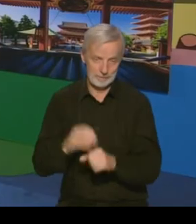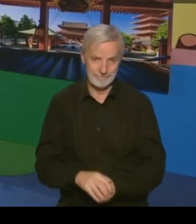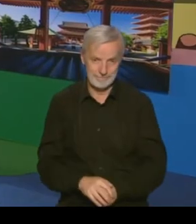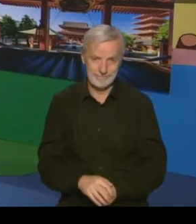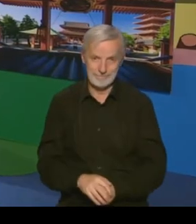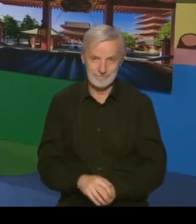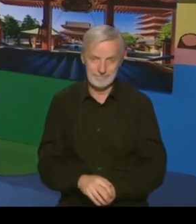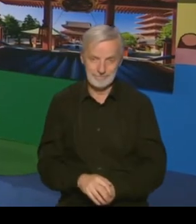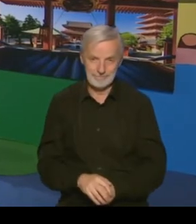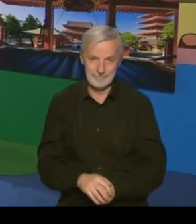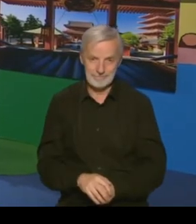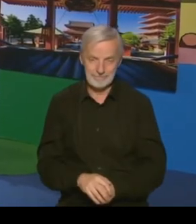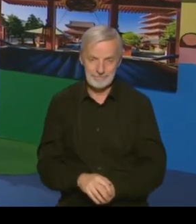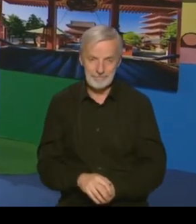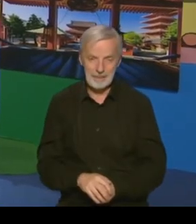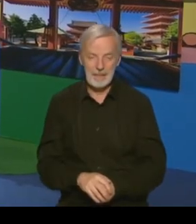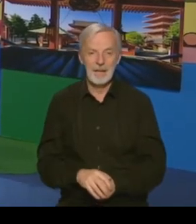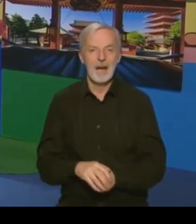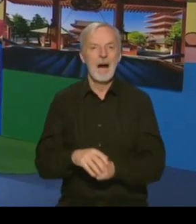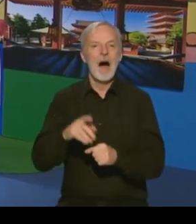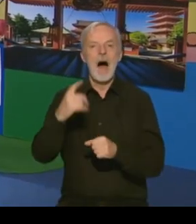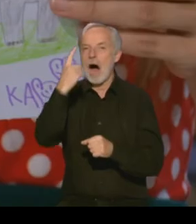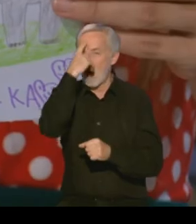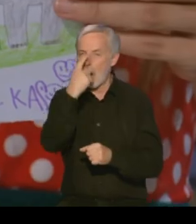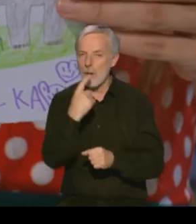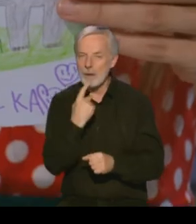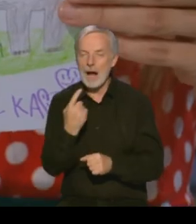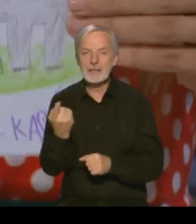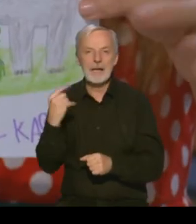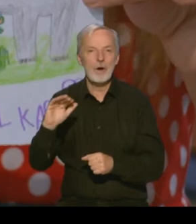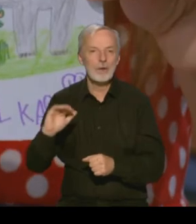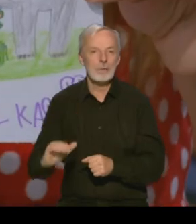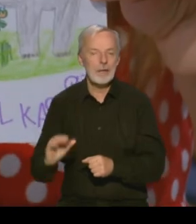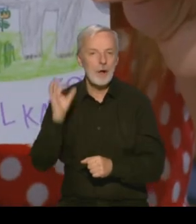Nádhera. A tohle je obrázek od Natálky Bauerové.